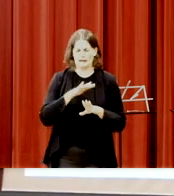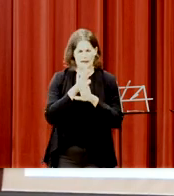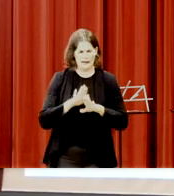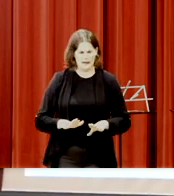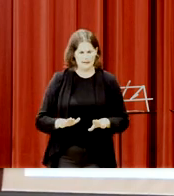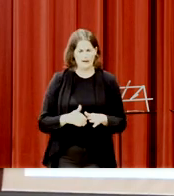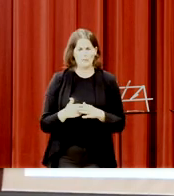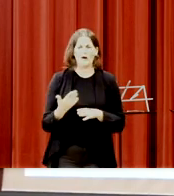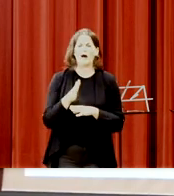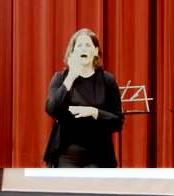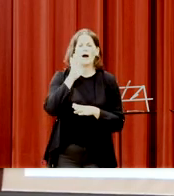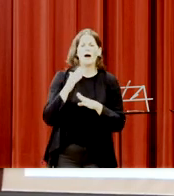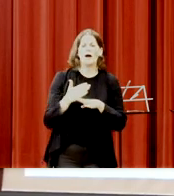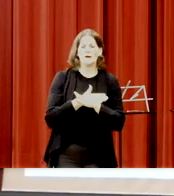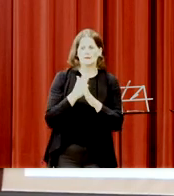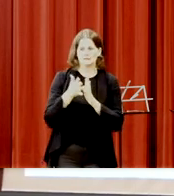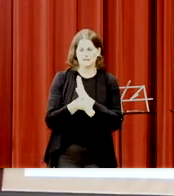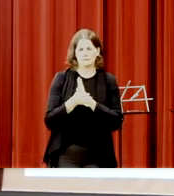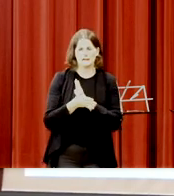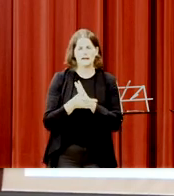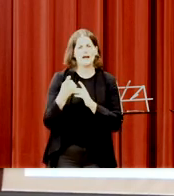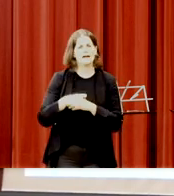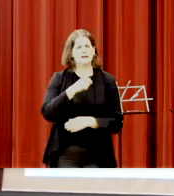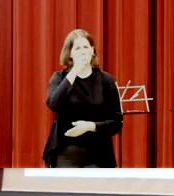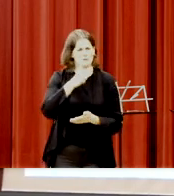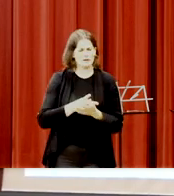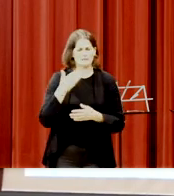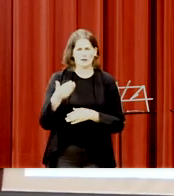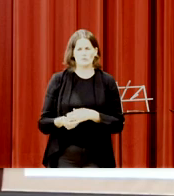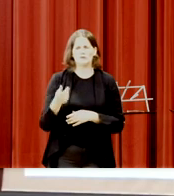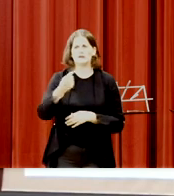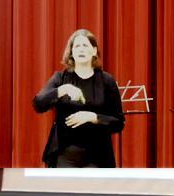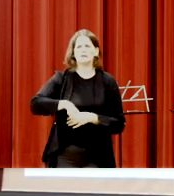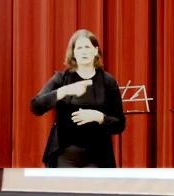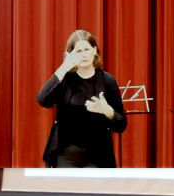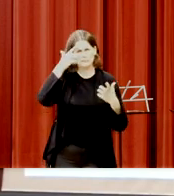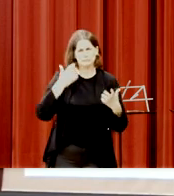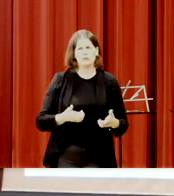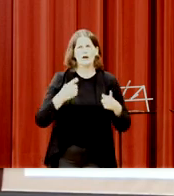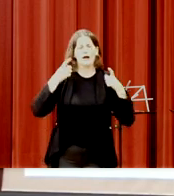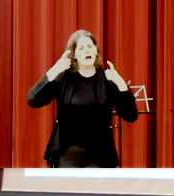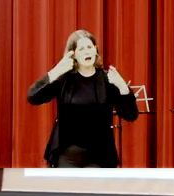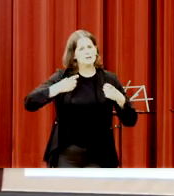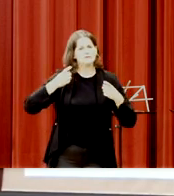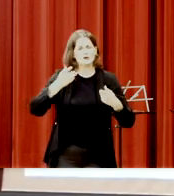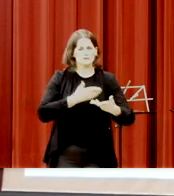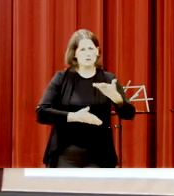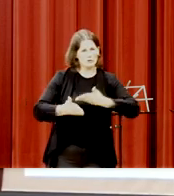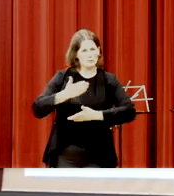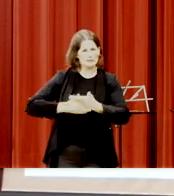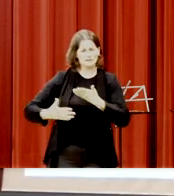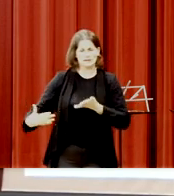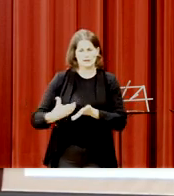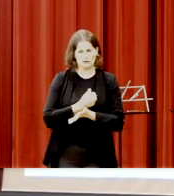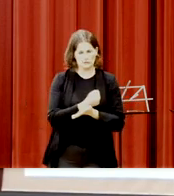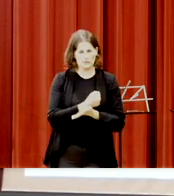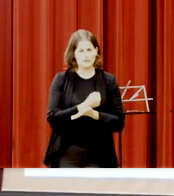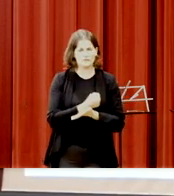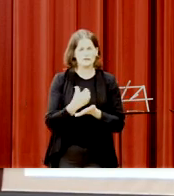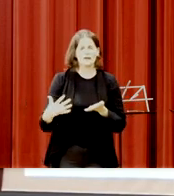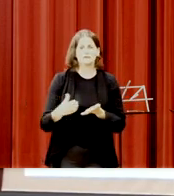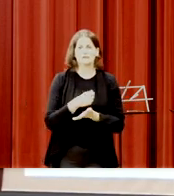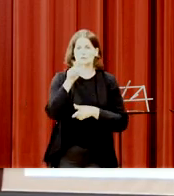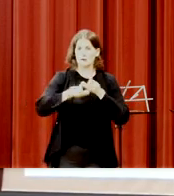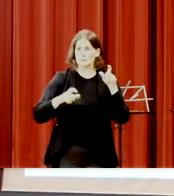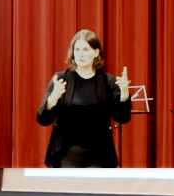complicitat de tothom, de tots els que estem aquí i els que no ens han pogut acompanyar però també hi són, entre tots siguem capaços de